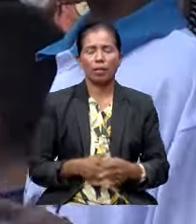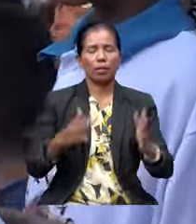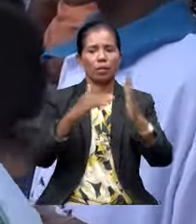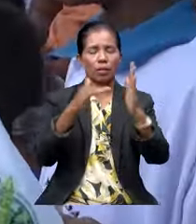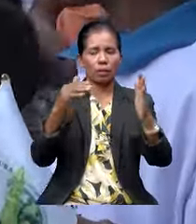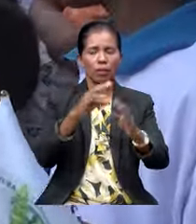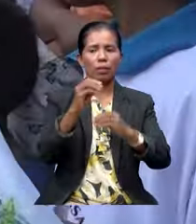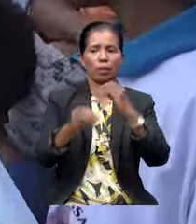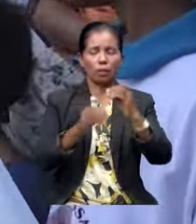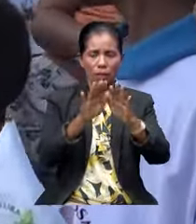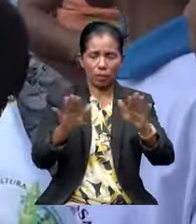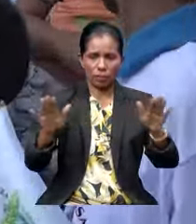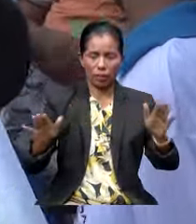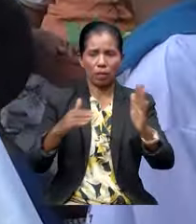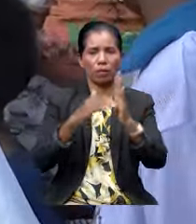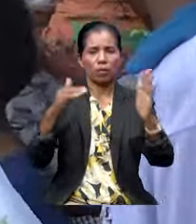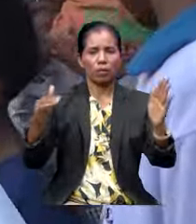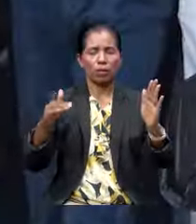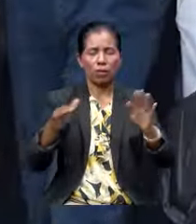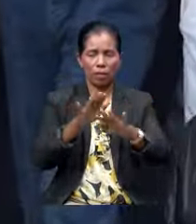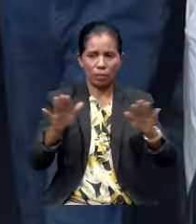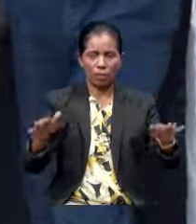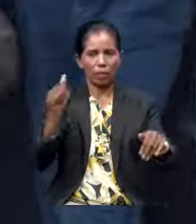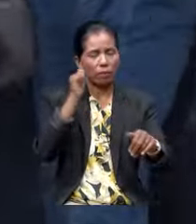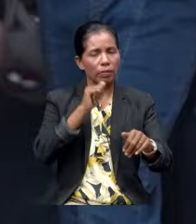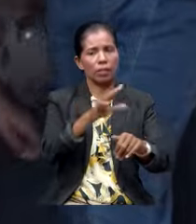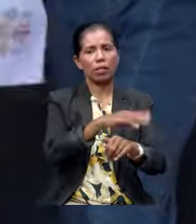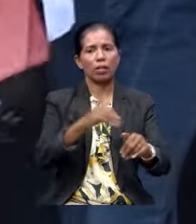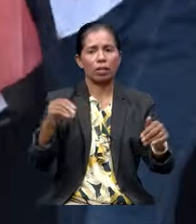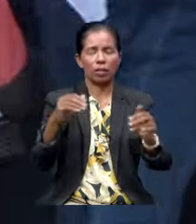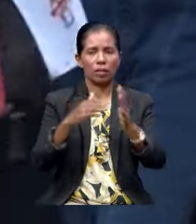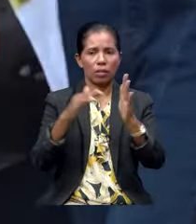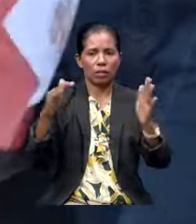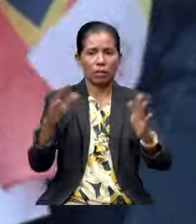Contra la barik, contra minoridade, mas contra